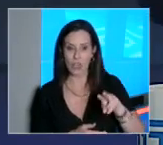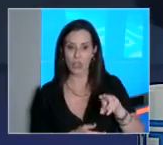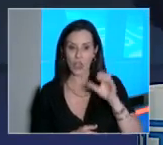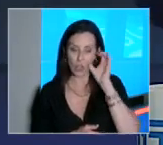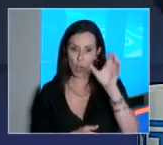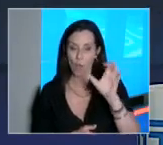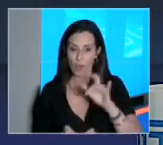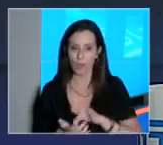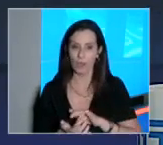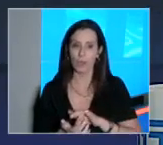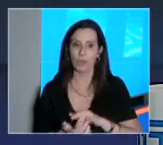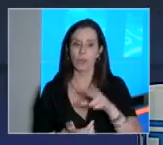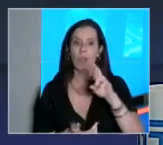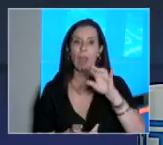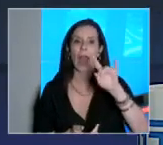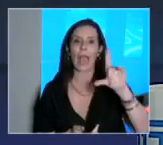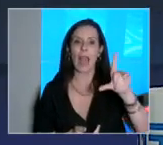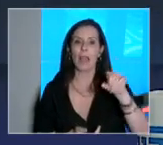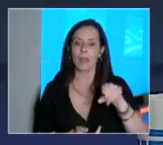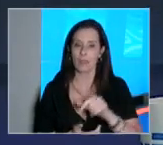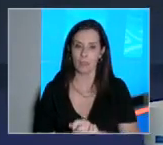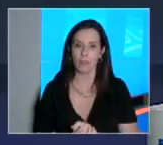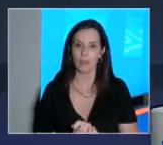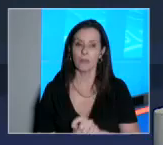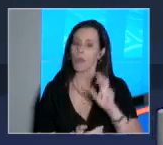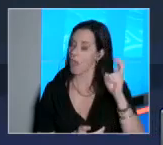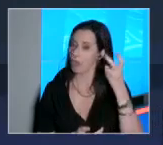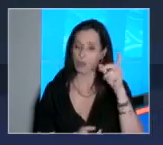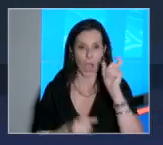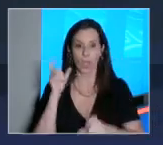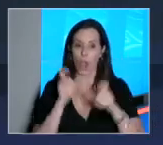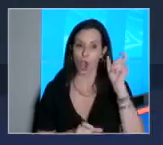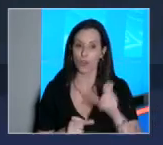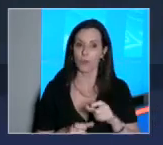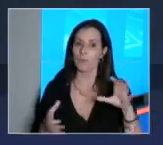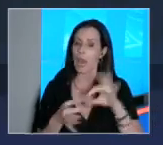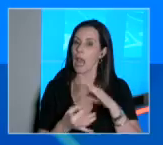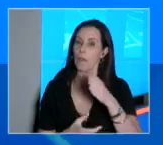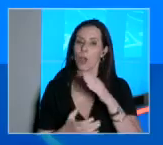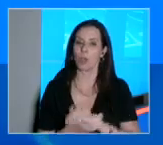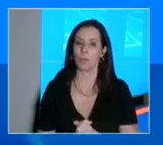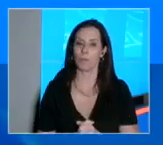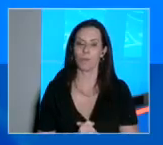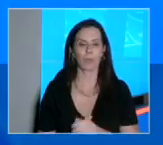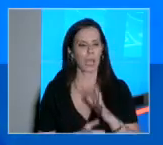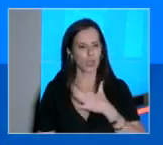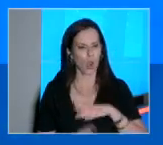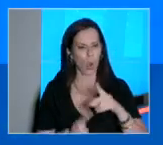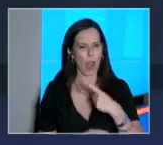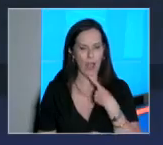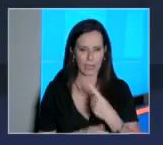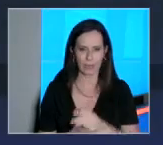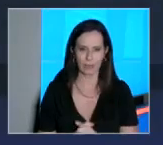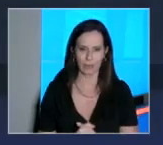צופה שנמצאת איתנו אונליין, רחל גיל יוסף. רחל, לגייס אנשים. ולחבר אותם לשלב. יכול להגיד מילה בעניין